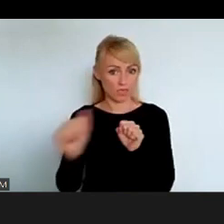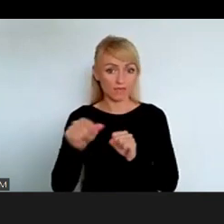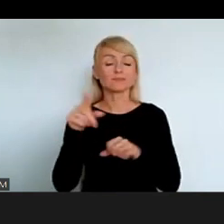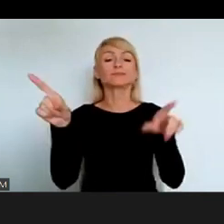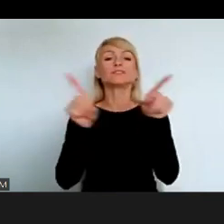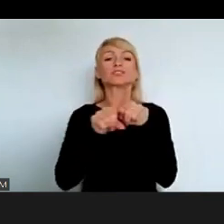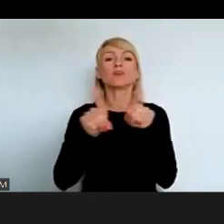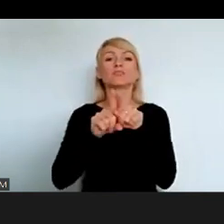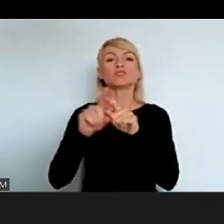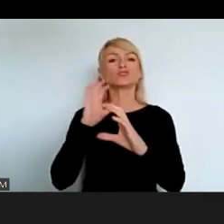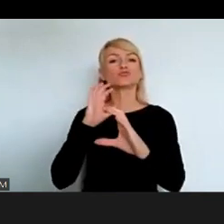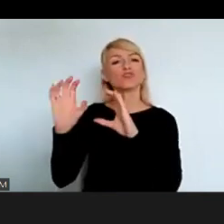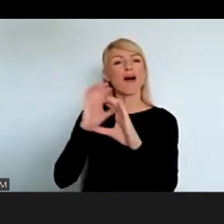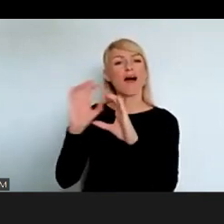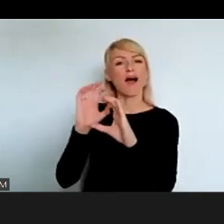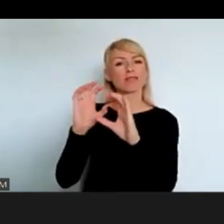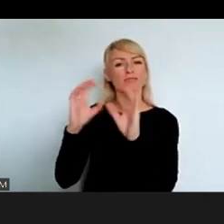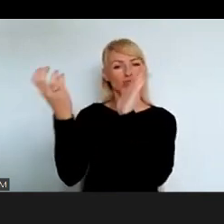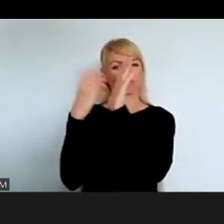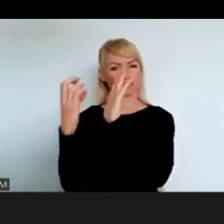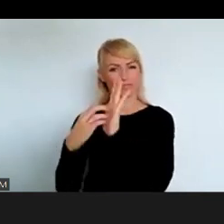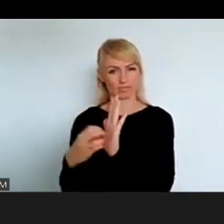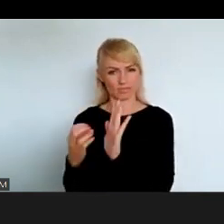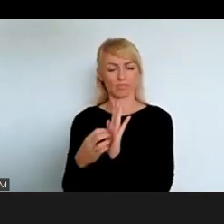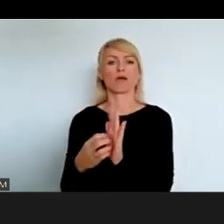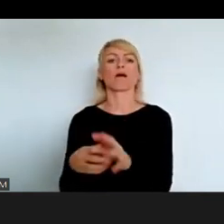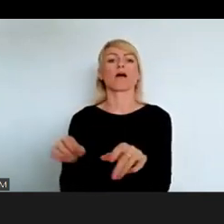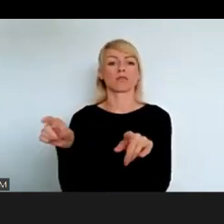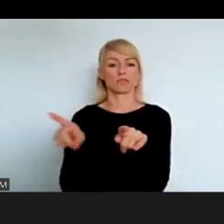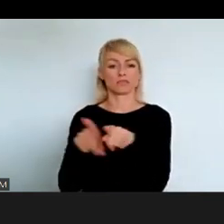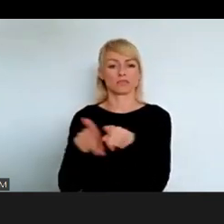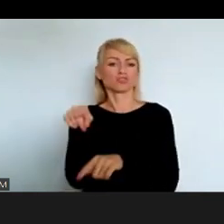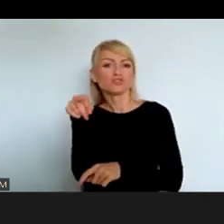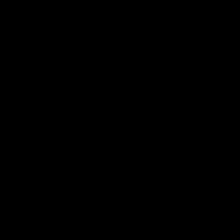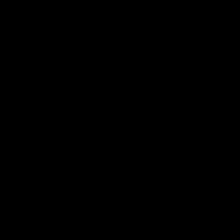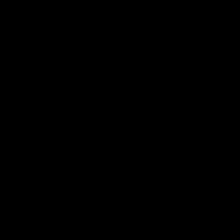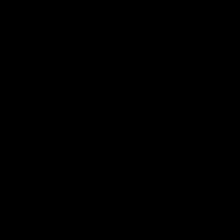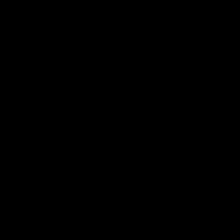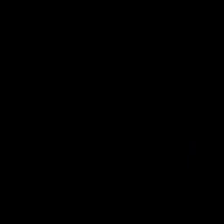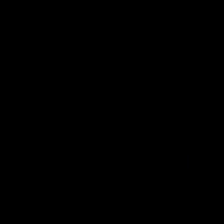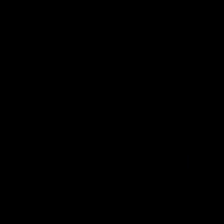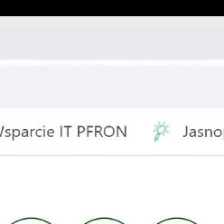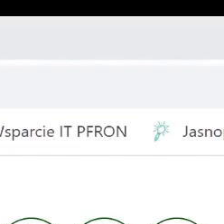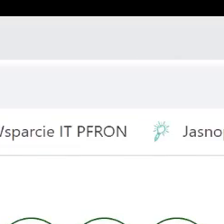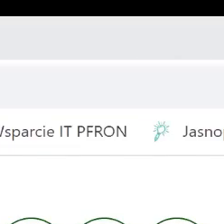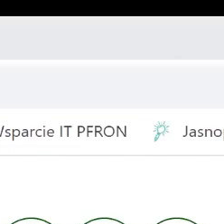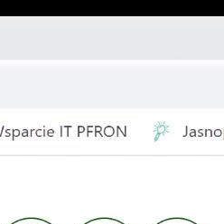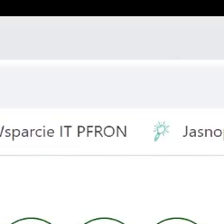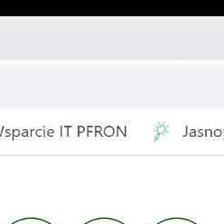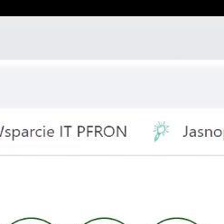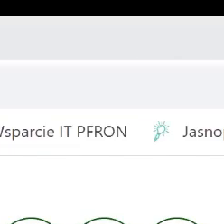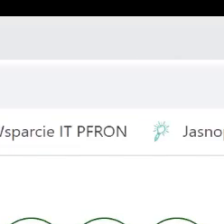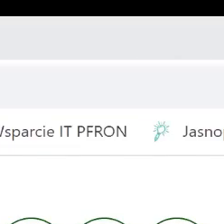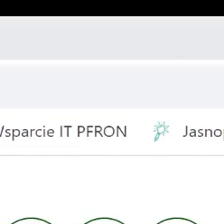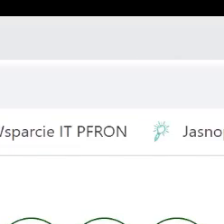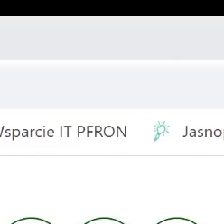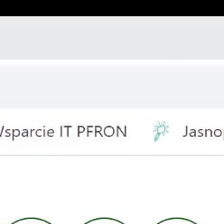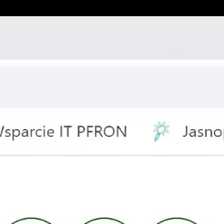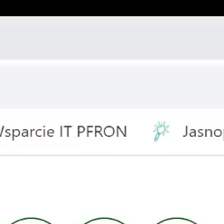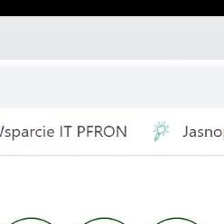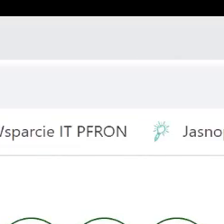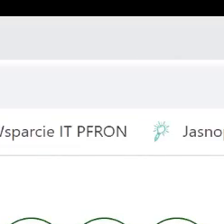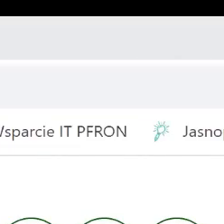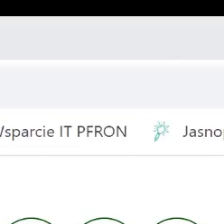też dostęp do napisu, ścieżkę dostępu do napisów na żywo. Bardzo proszę, przepraszam.